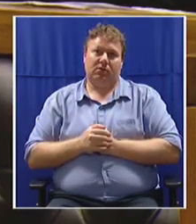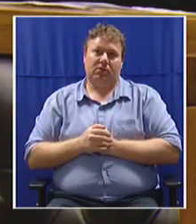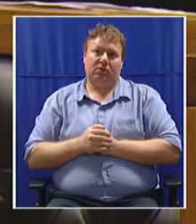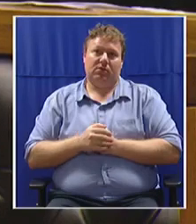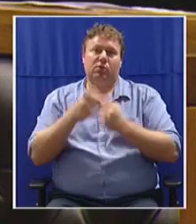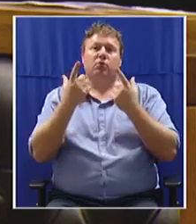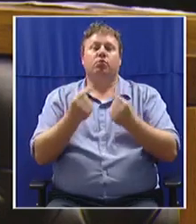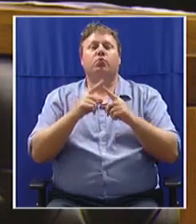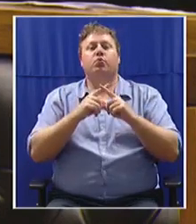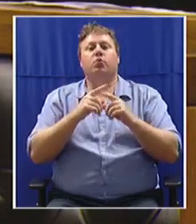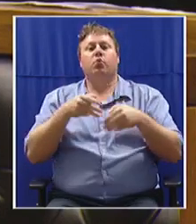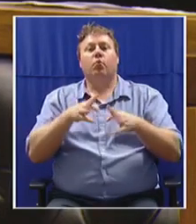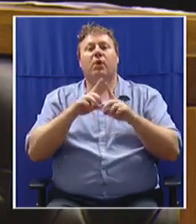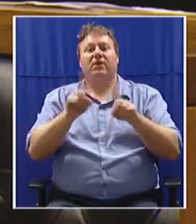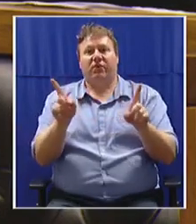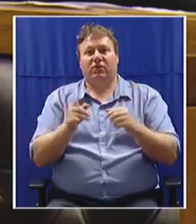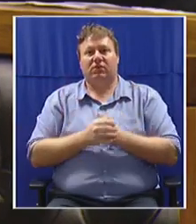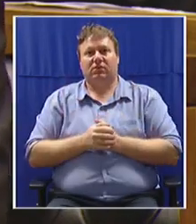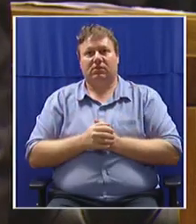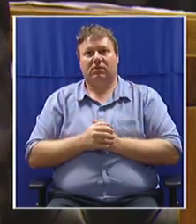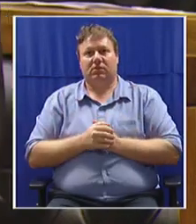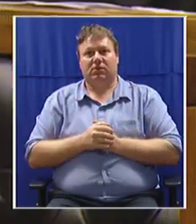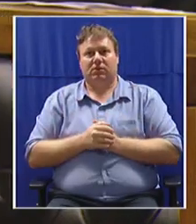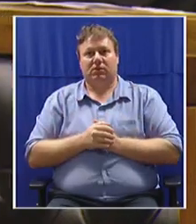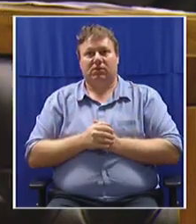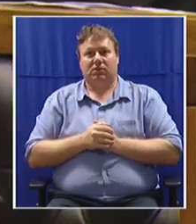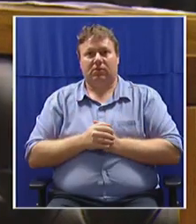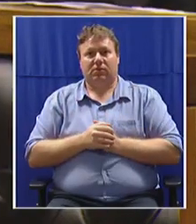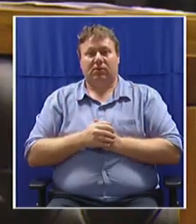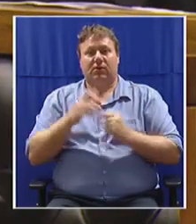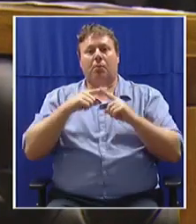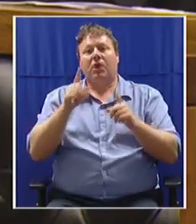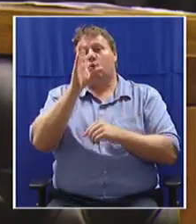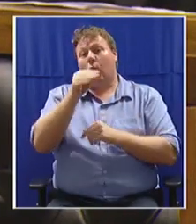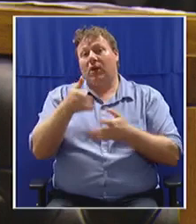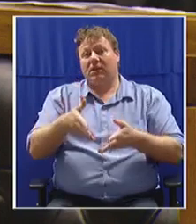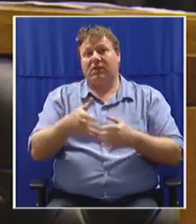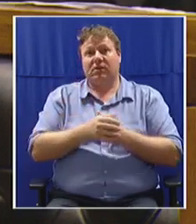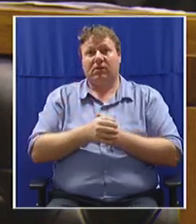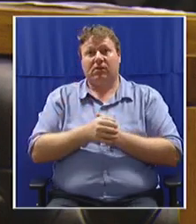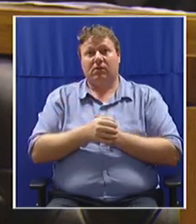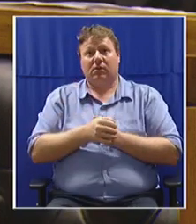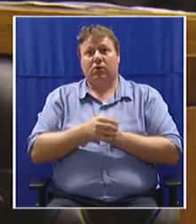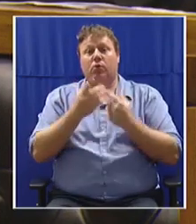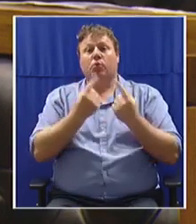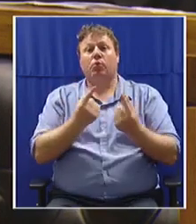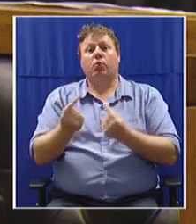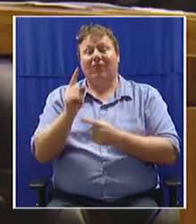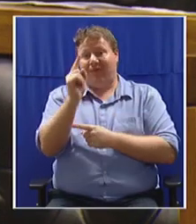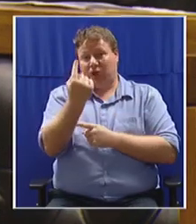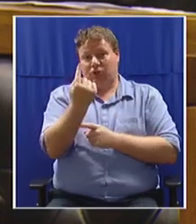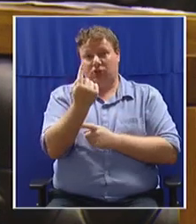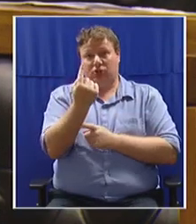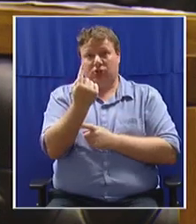Esikucelayo la ukuthi naloko esizokwenza ukuthi sizohlanganisa zonke lezi zinto esizenza